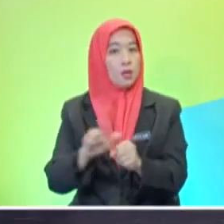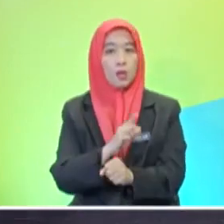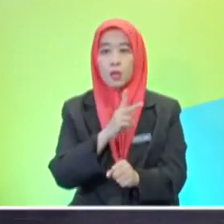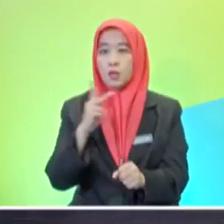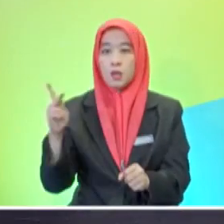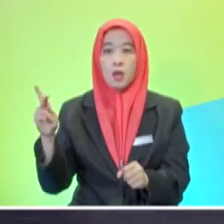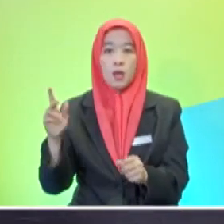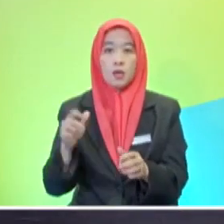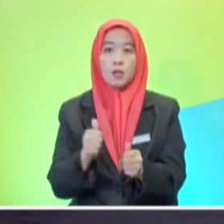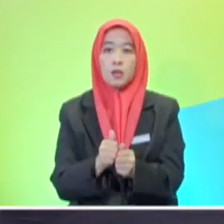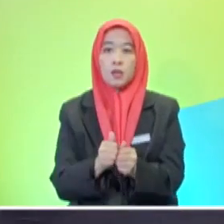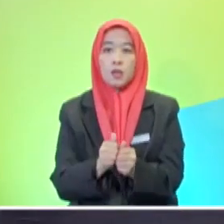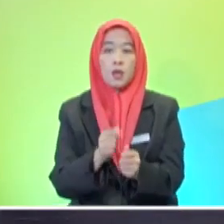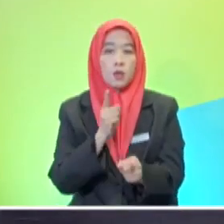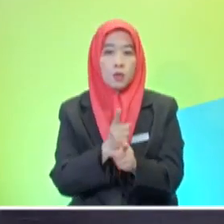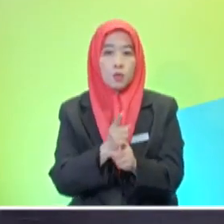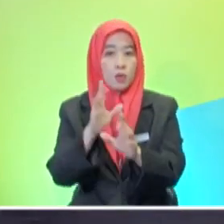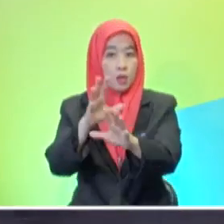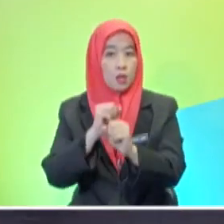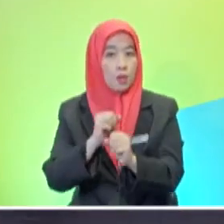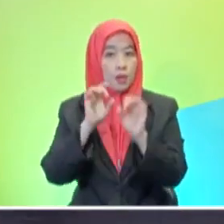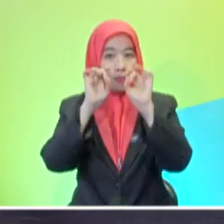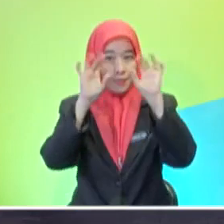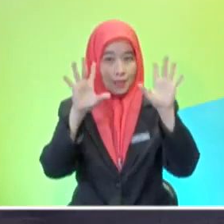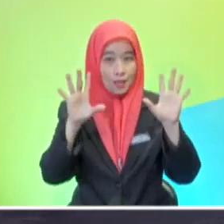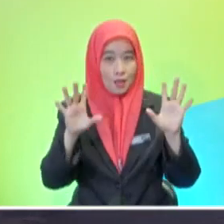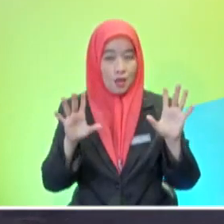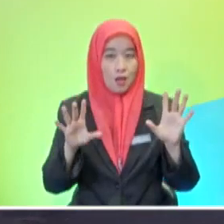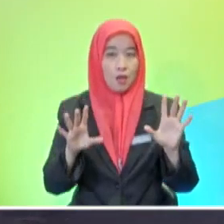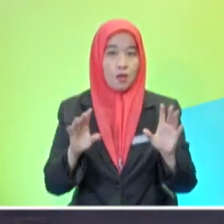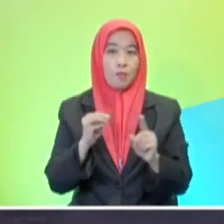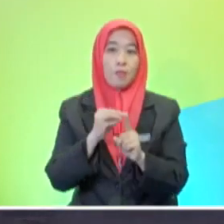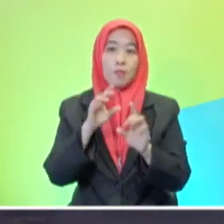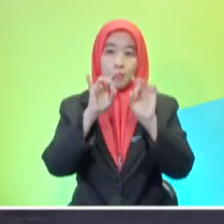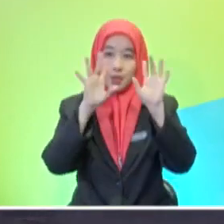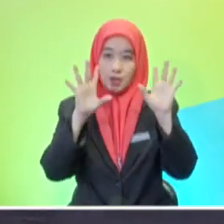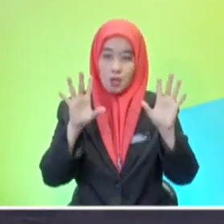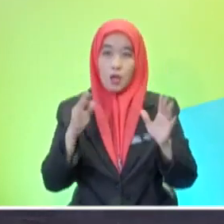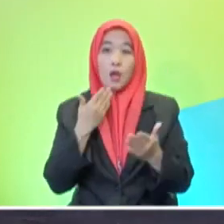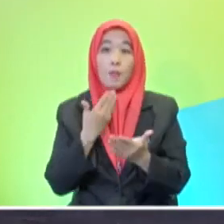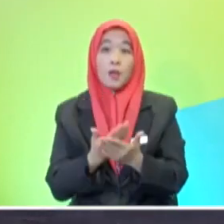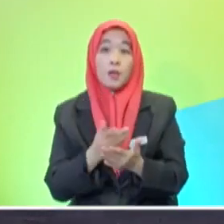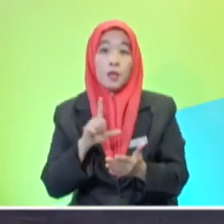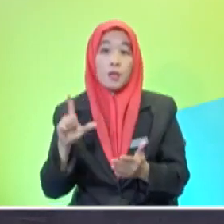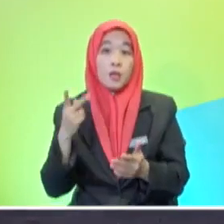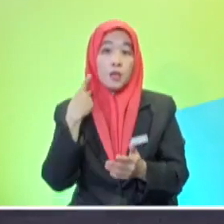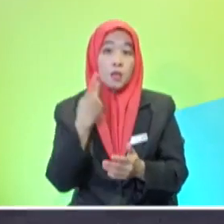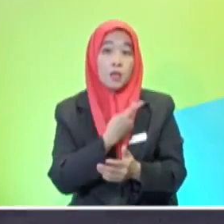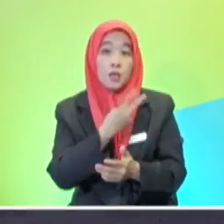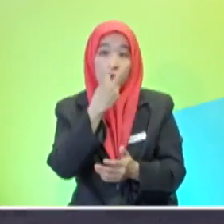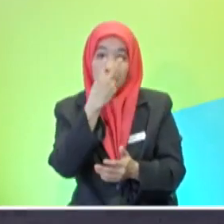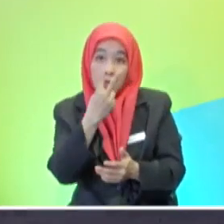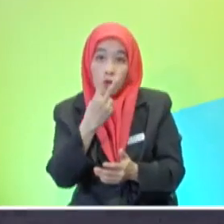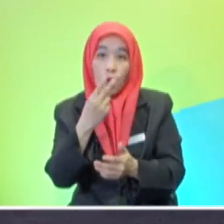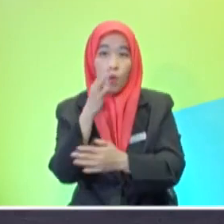satu bintang. Dapat bintang. Okey, baiklah cikgu. Okey, baiklah. Jadi, okey. Jadi kita lihat pokok A terlebih dahulu. Okey.